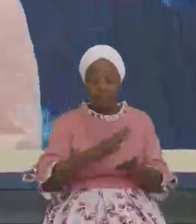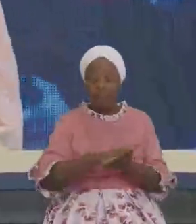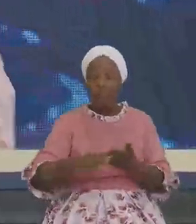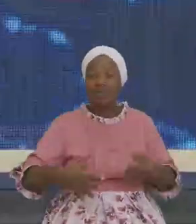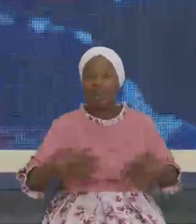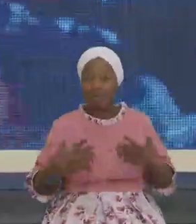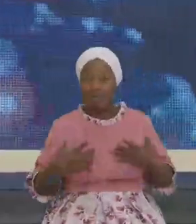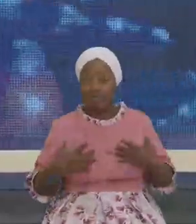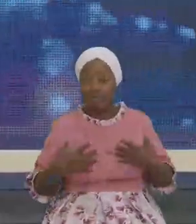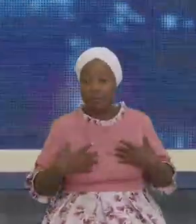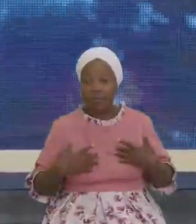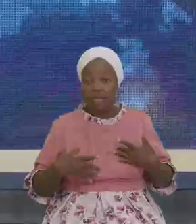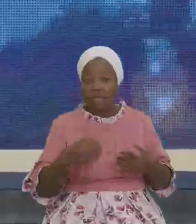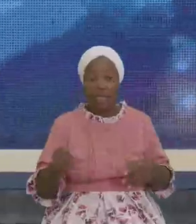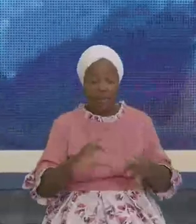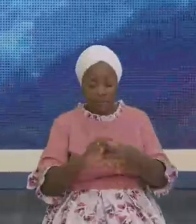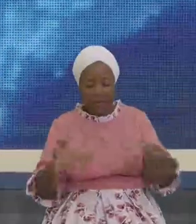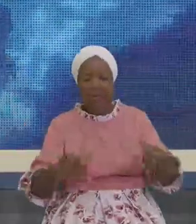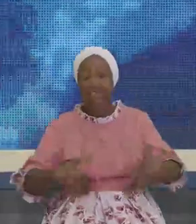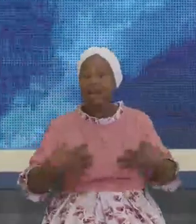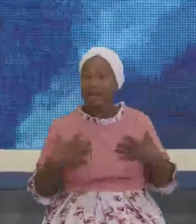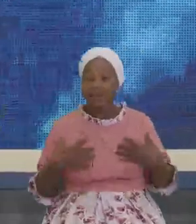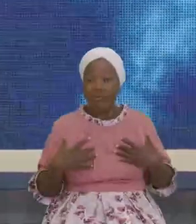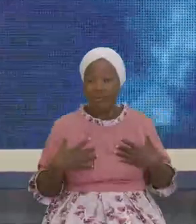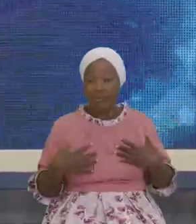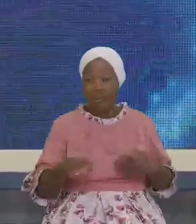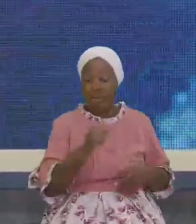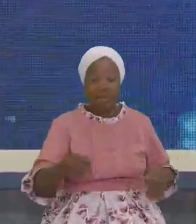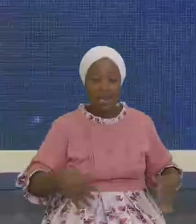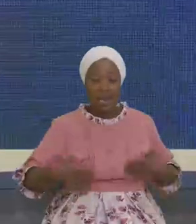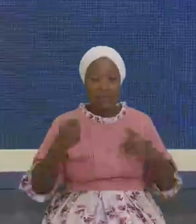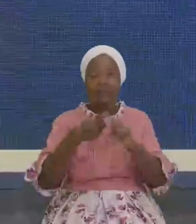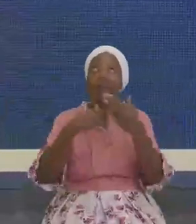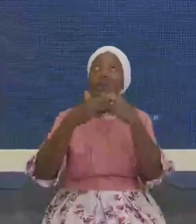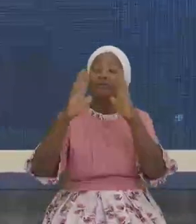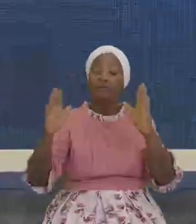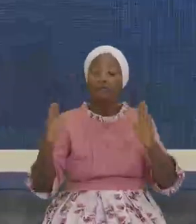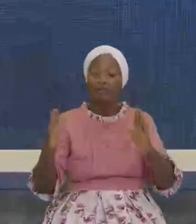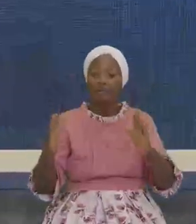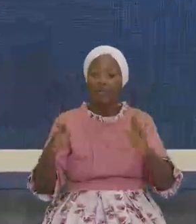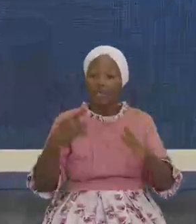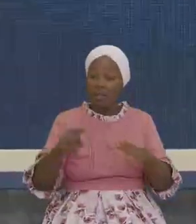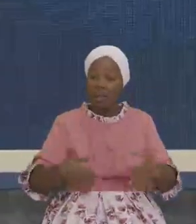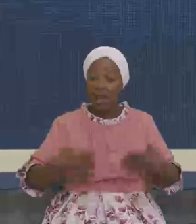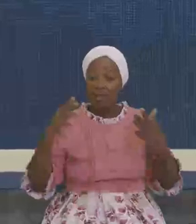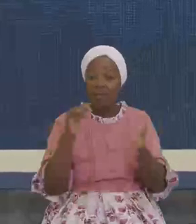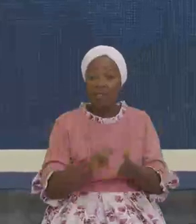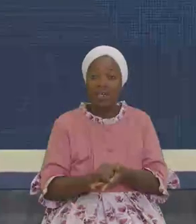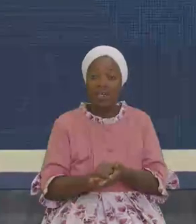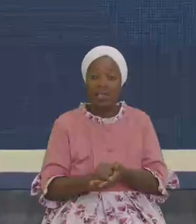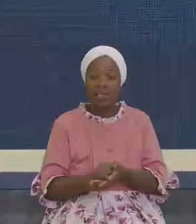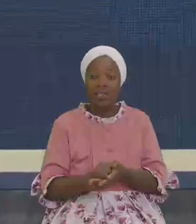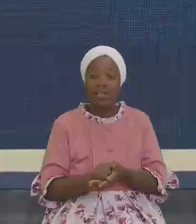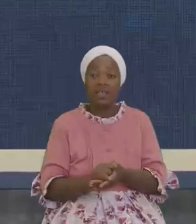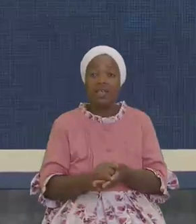vie heureuse. La vie de justice. La vie libérée, une vie venant du